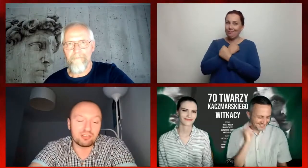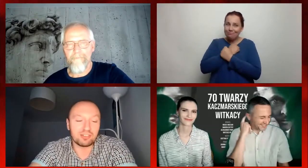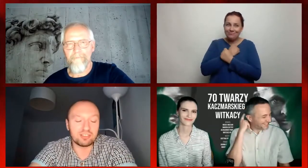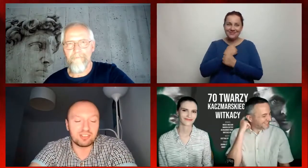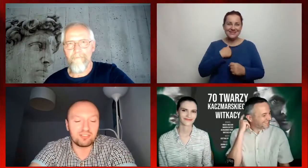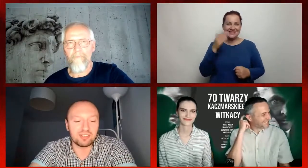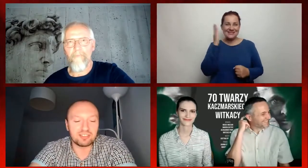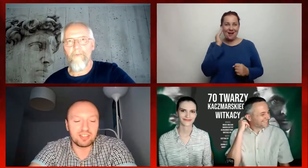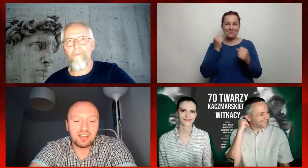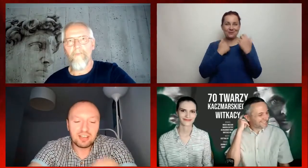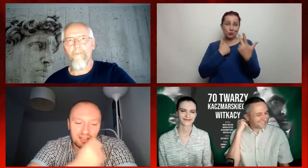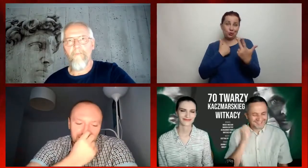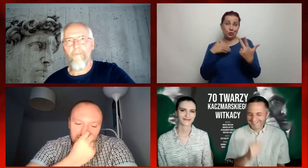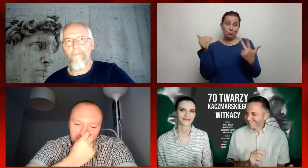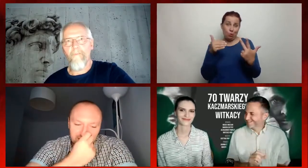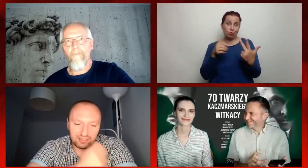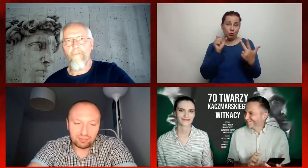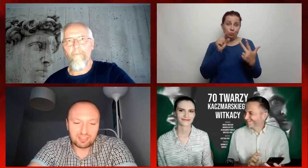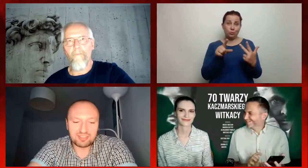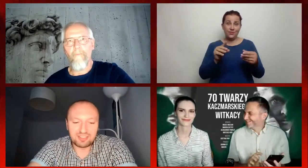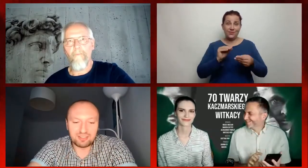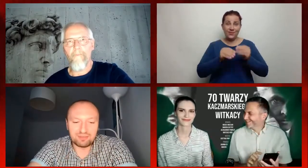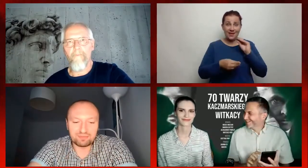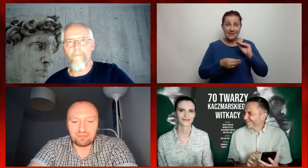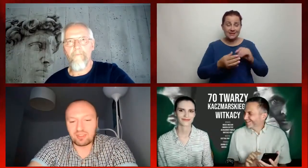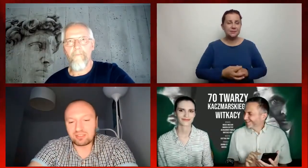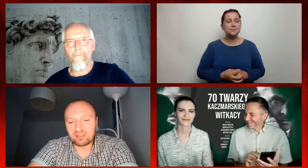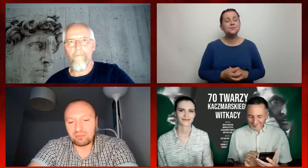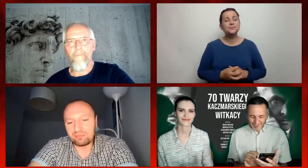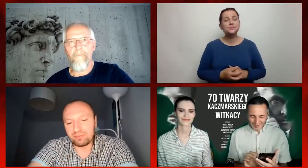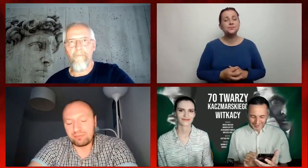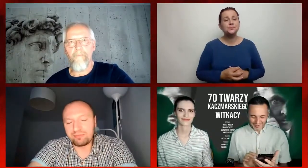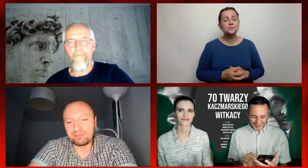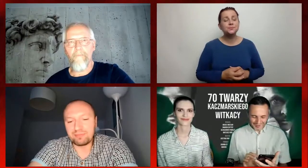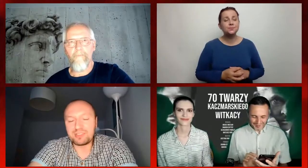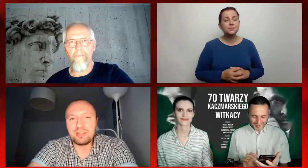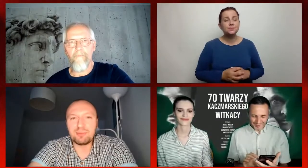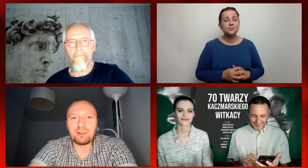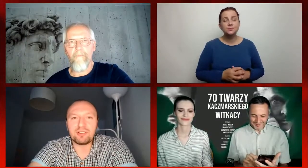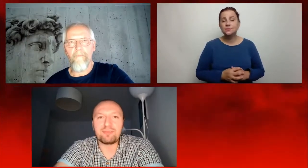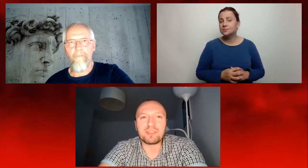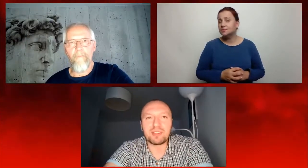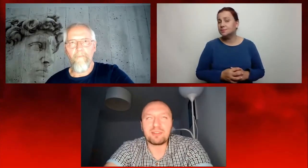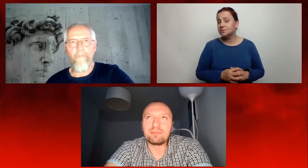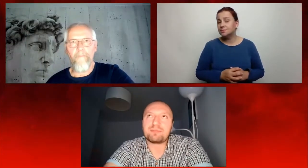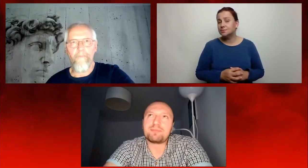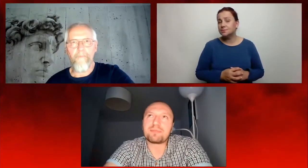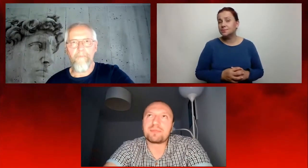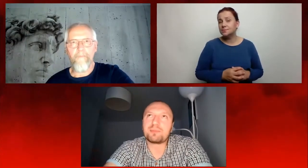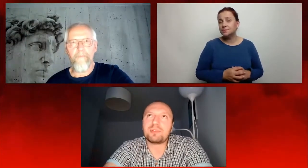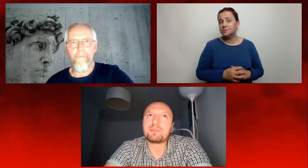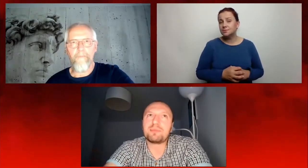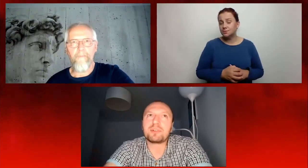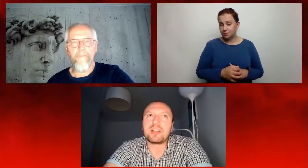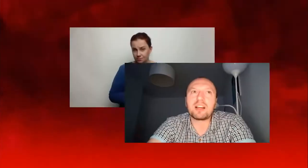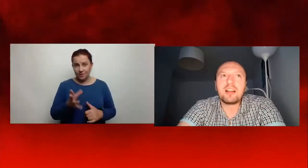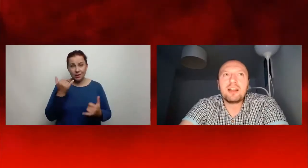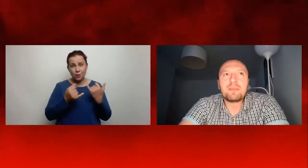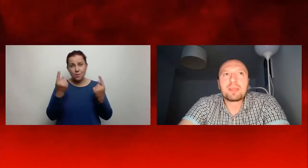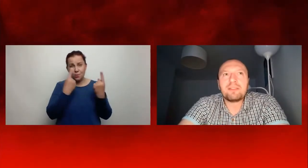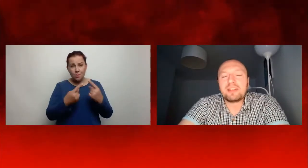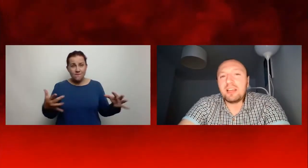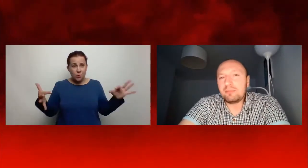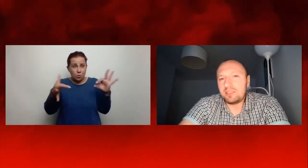może są, jest ich więcej. Natomiast skoro myślimy o wspólnych